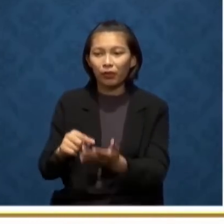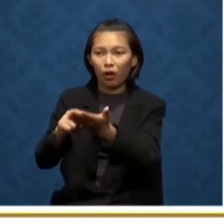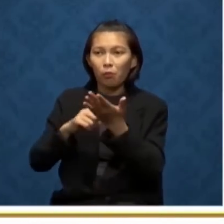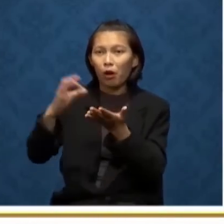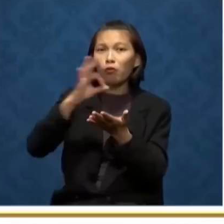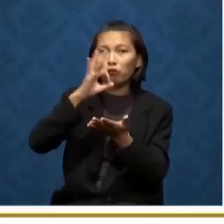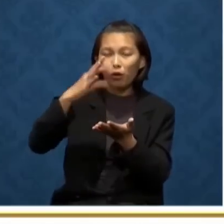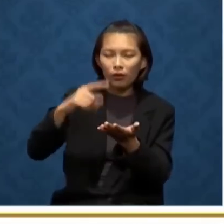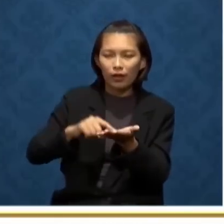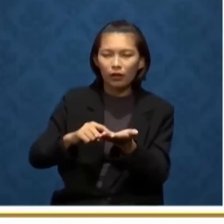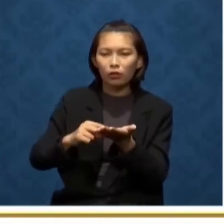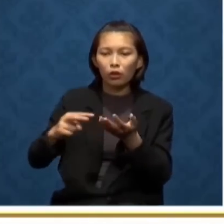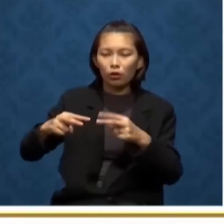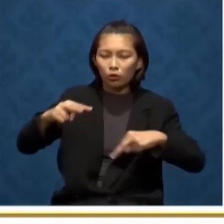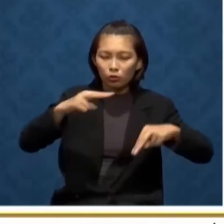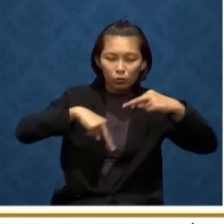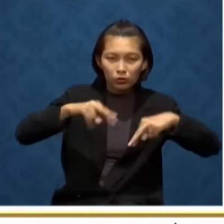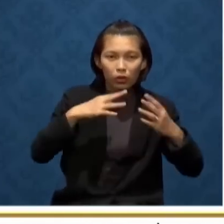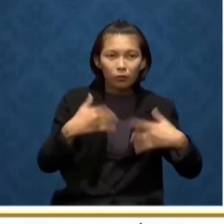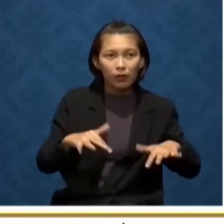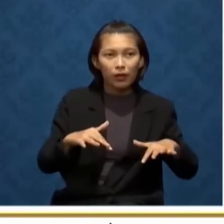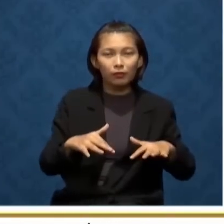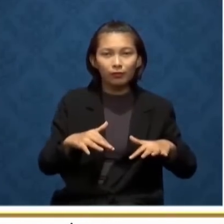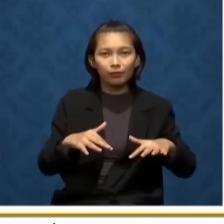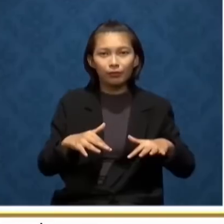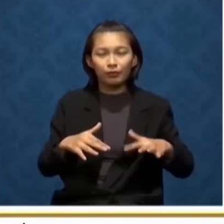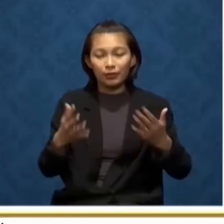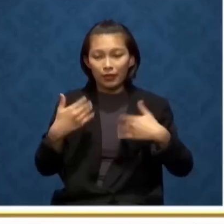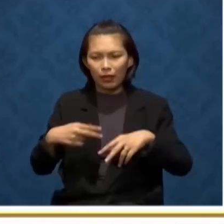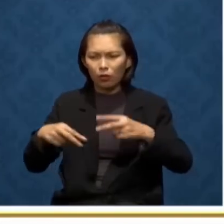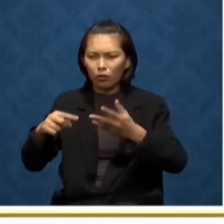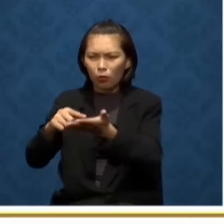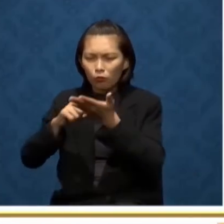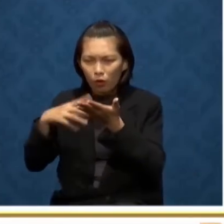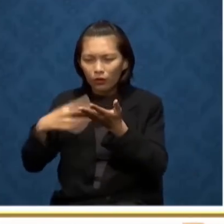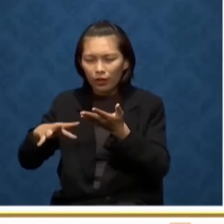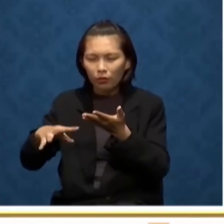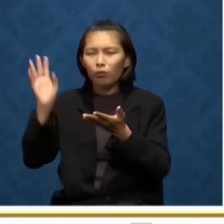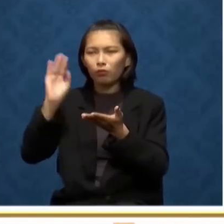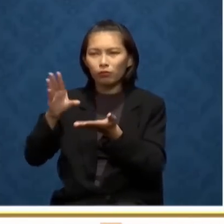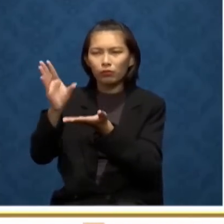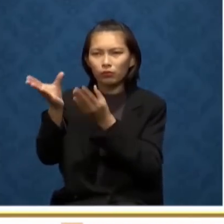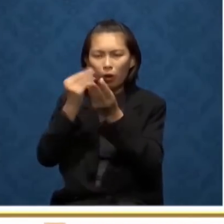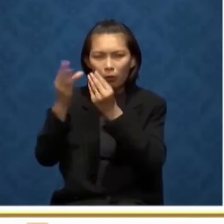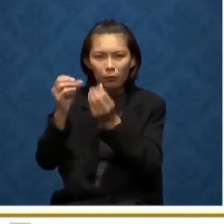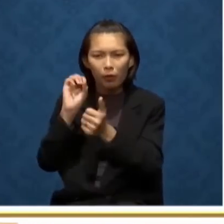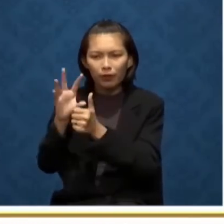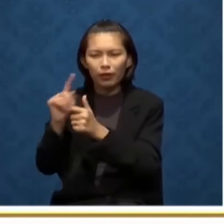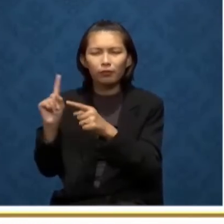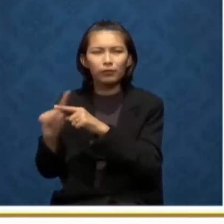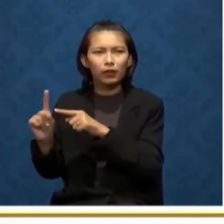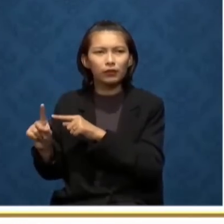ไว้ตรวจสอบเรื่องร้องเรียนทบอกวารับไว้เพื่อศึษาและจัดทำข้อเสนอแ่